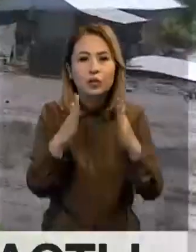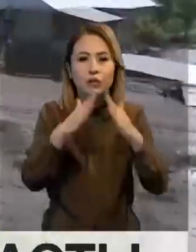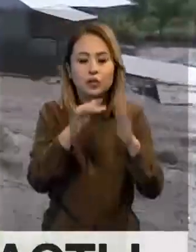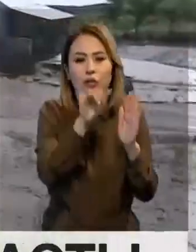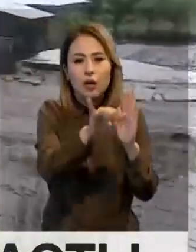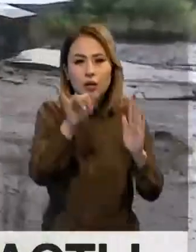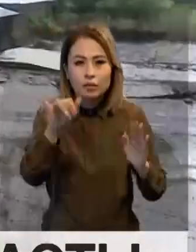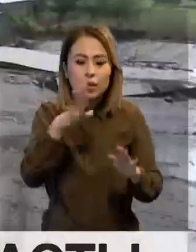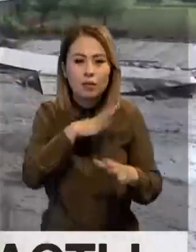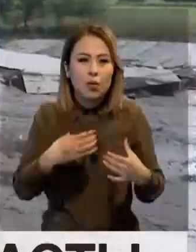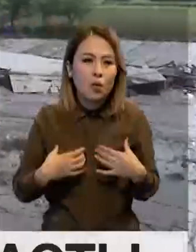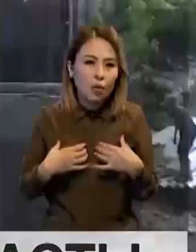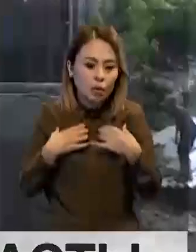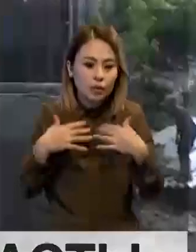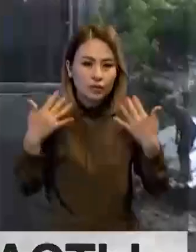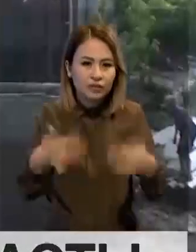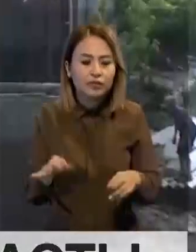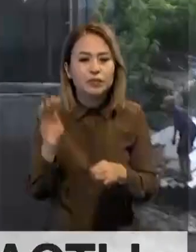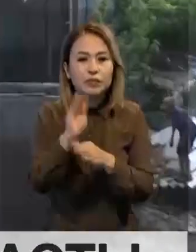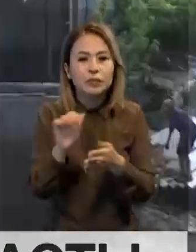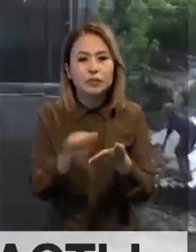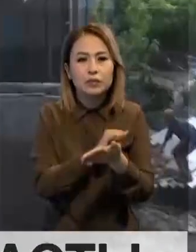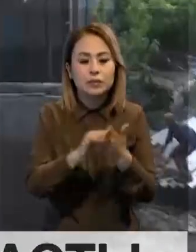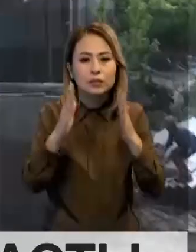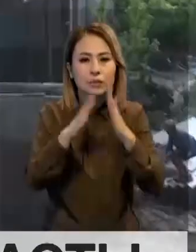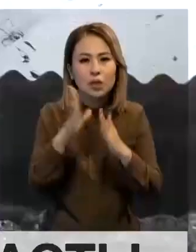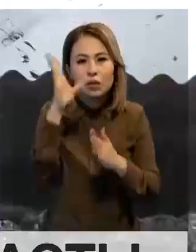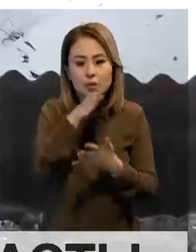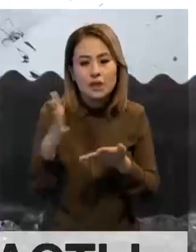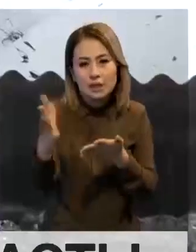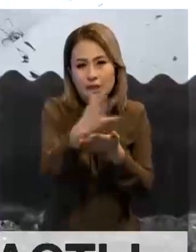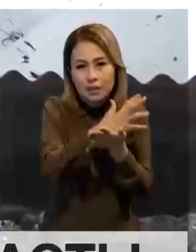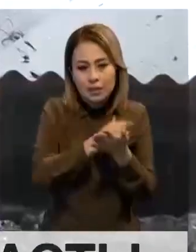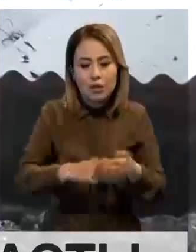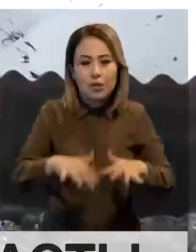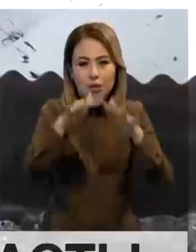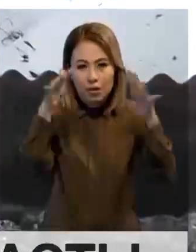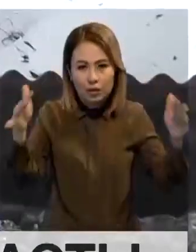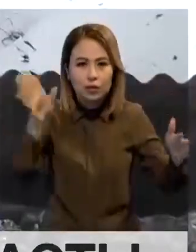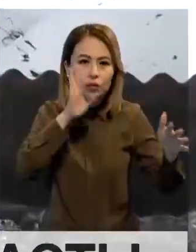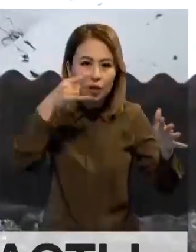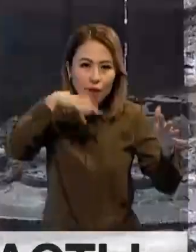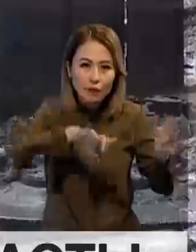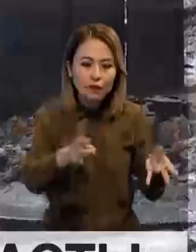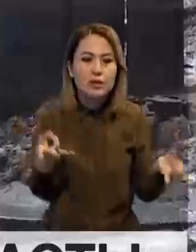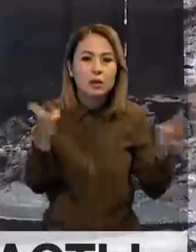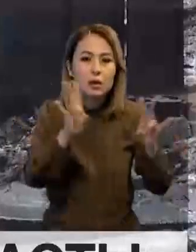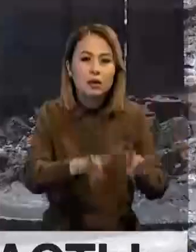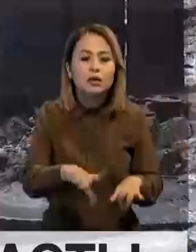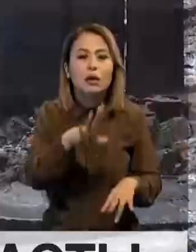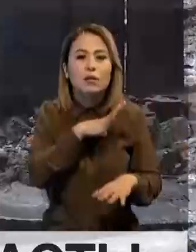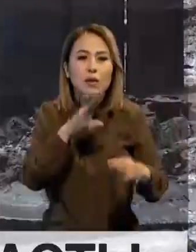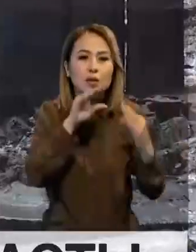айтады. Әбден қорқып, абдырап қалған жан үйдің құжаттарын ғана алып үлгерген. Алайда қора қопсысы мен үйі су астында қалды. Ауладағы көлік